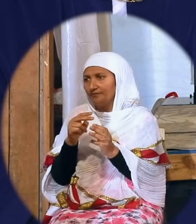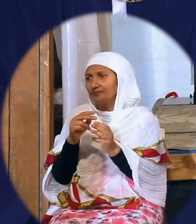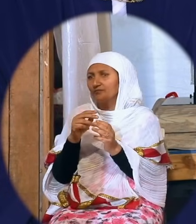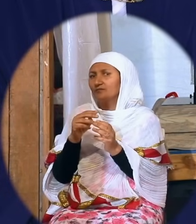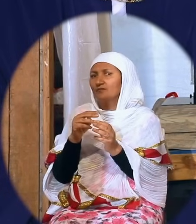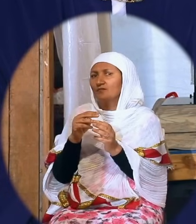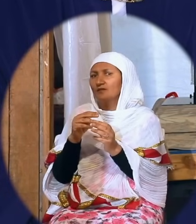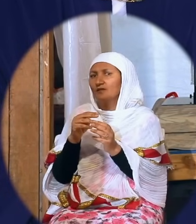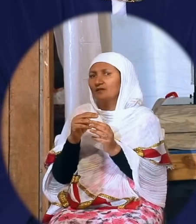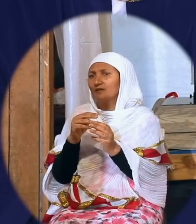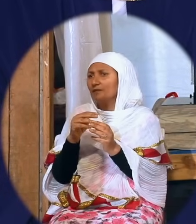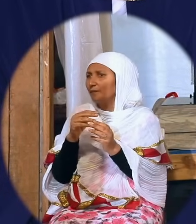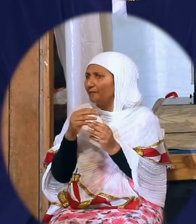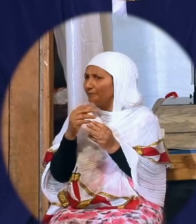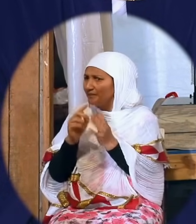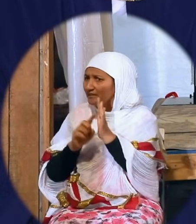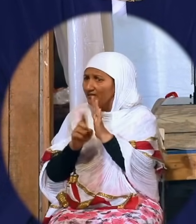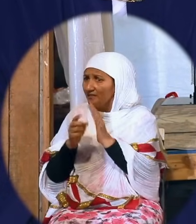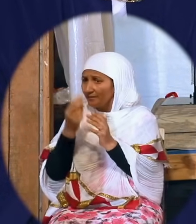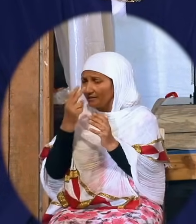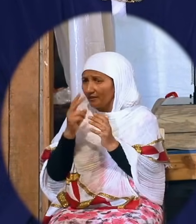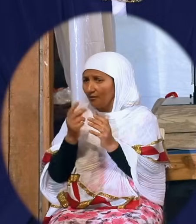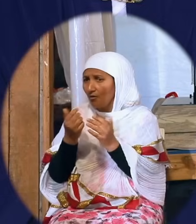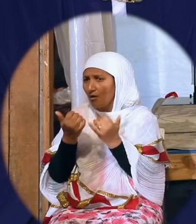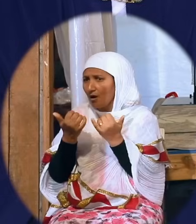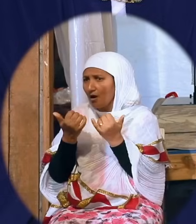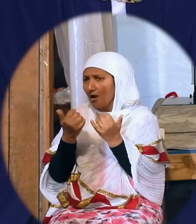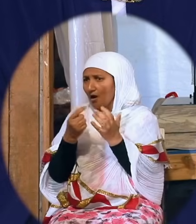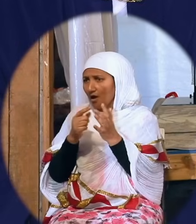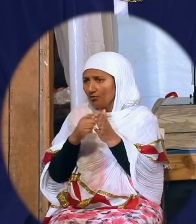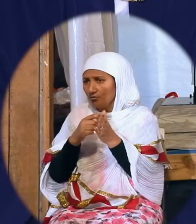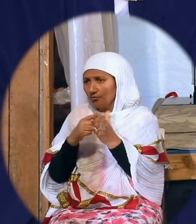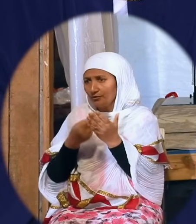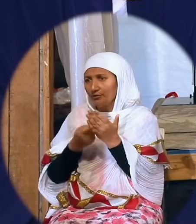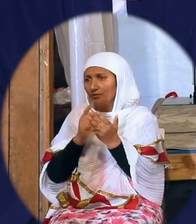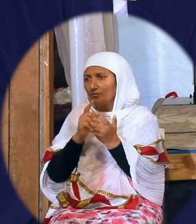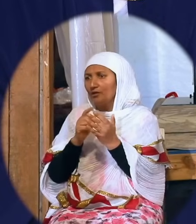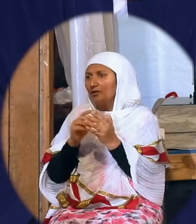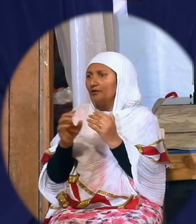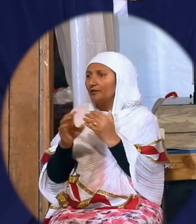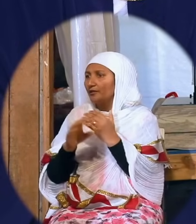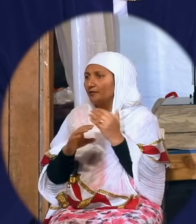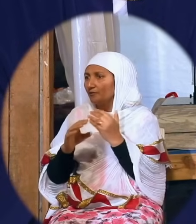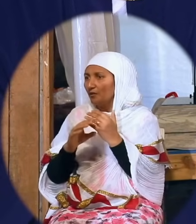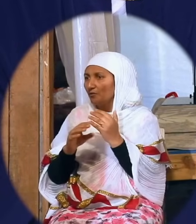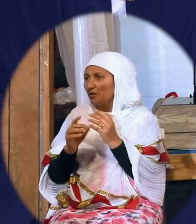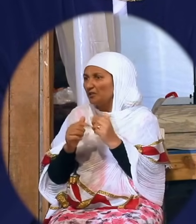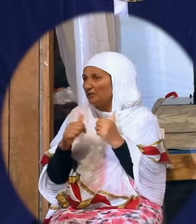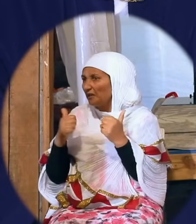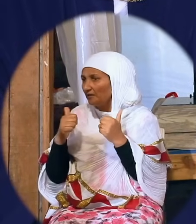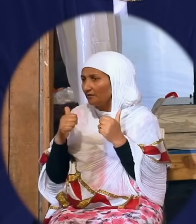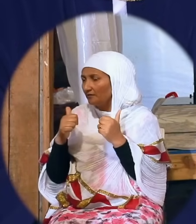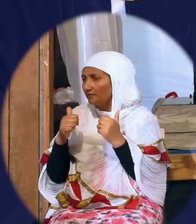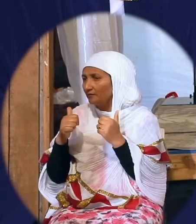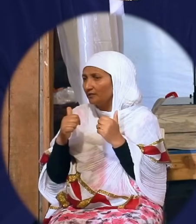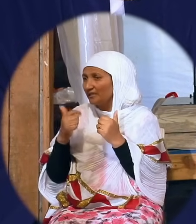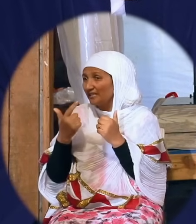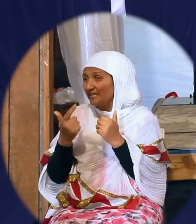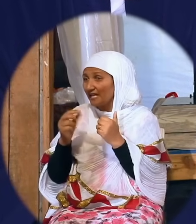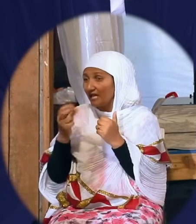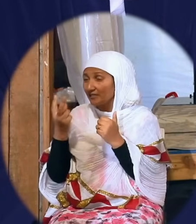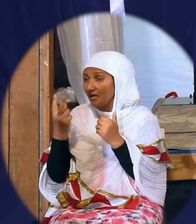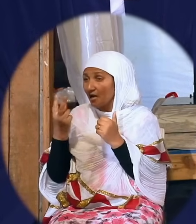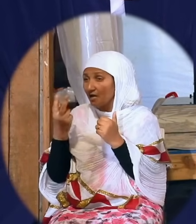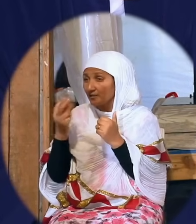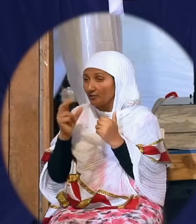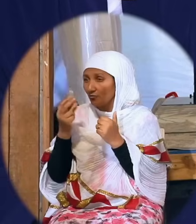ምዕራቡ ሀገር በጣም በግልጽ የሚታየው ነገር አንዱ ይሄ ነው። እንደየከተማውና እንደየአካባቢው ሊለያይ ይችላል። በተለይ አንዳንድ አሁን እኔ የዛሬ 15 ዓመት ቤልጅየም